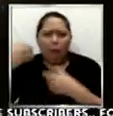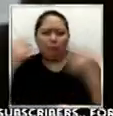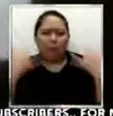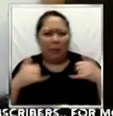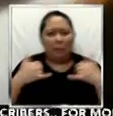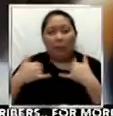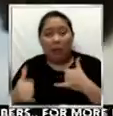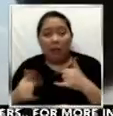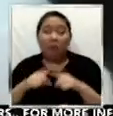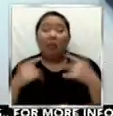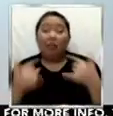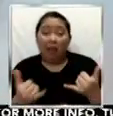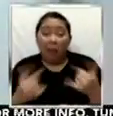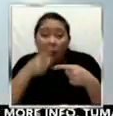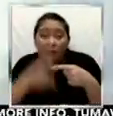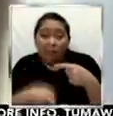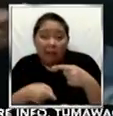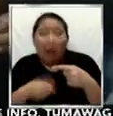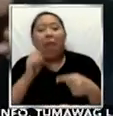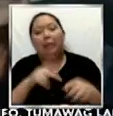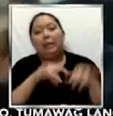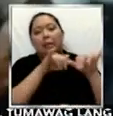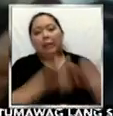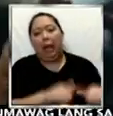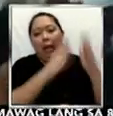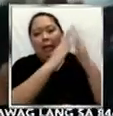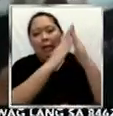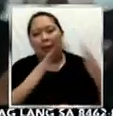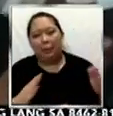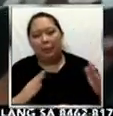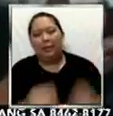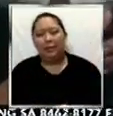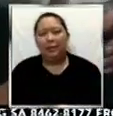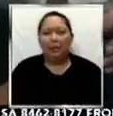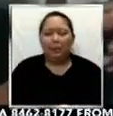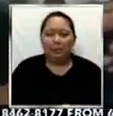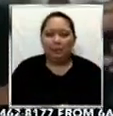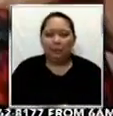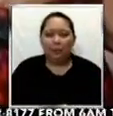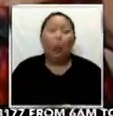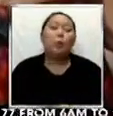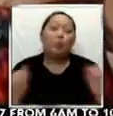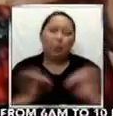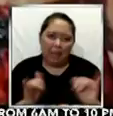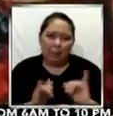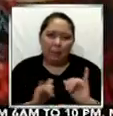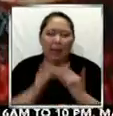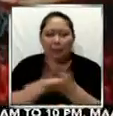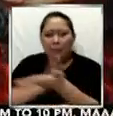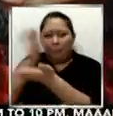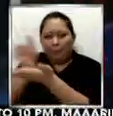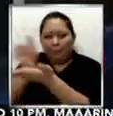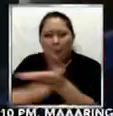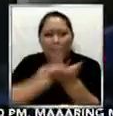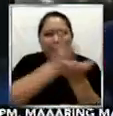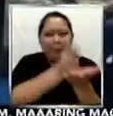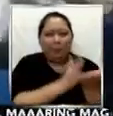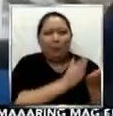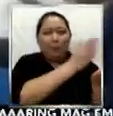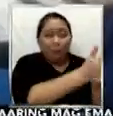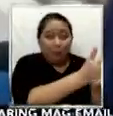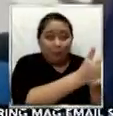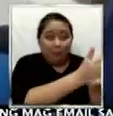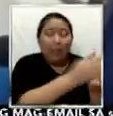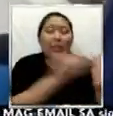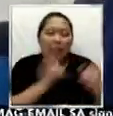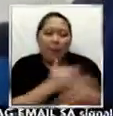flu vaccine, bakuna sa mga sanggol at prenatal checkup para sa mga buntis. Hanggang sa ngayon, nananatiling isa ang case na nagpositibo